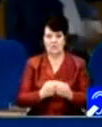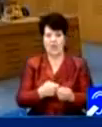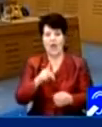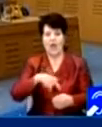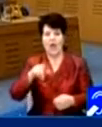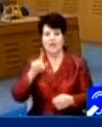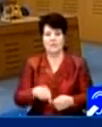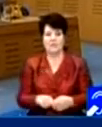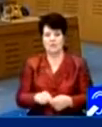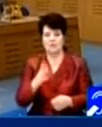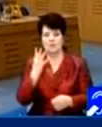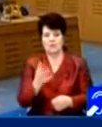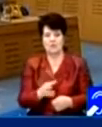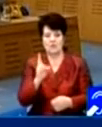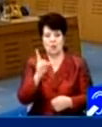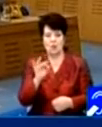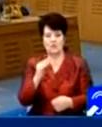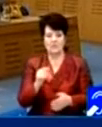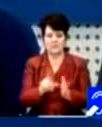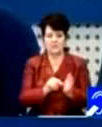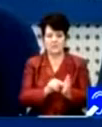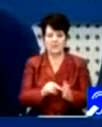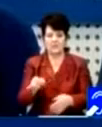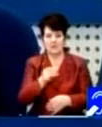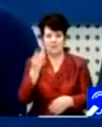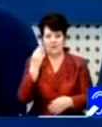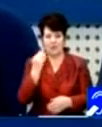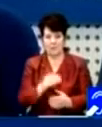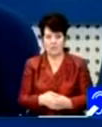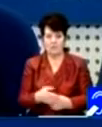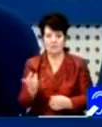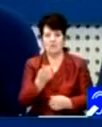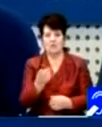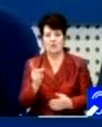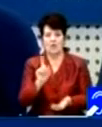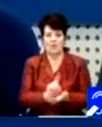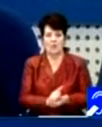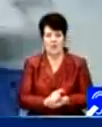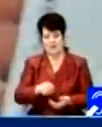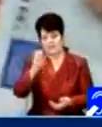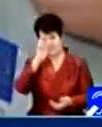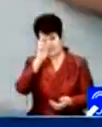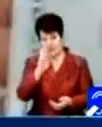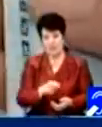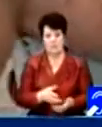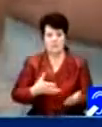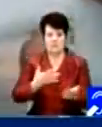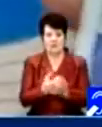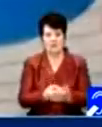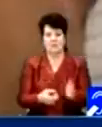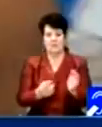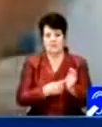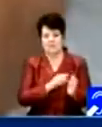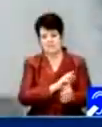al Convenției în privința pensionarului din Republica Moldova. CEDO a obligat statul să îi achite reclamantului 6.000 de